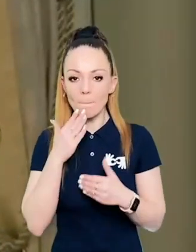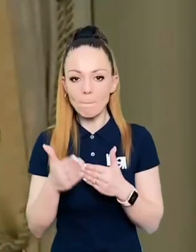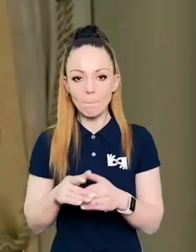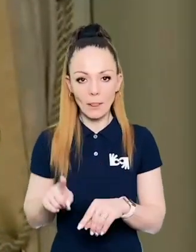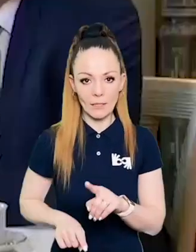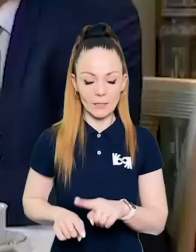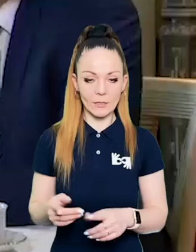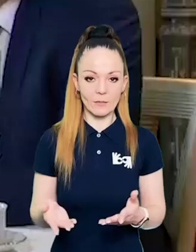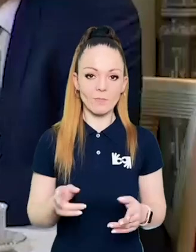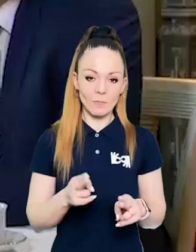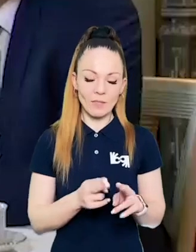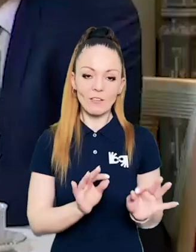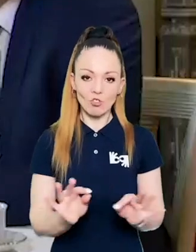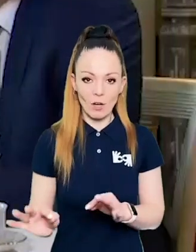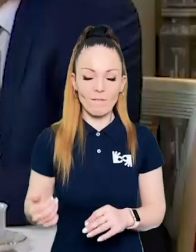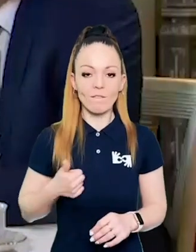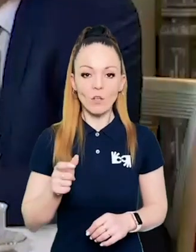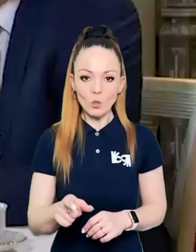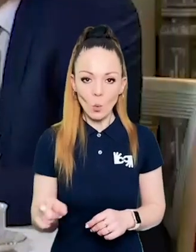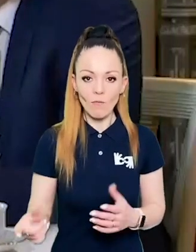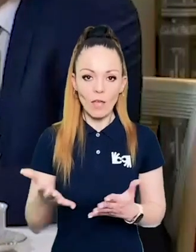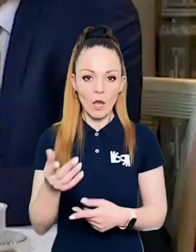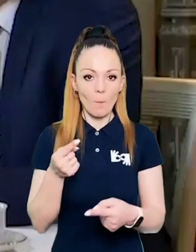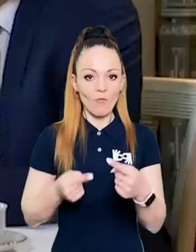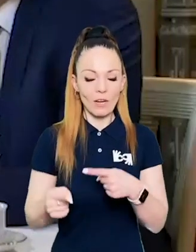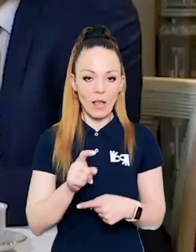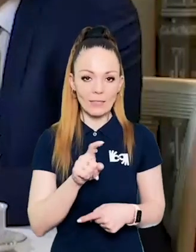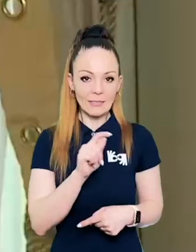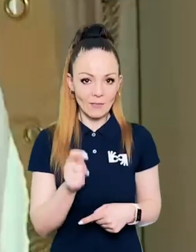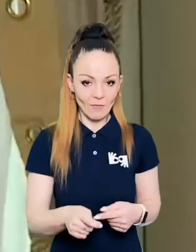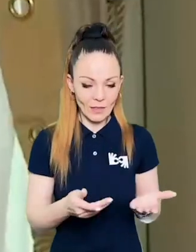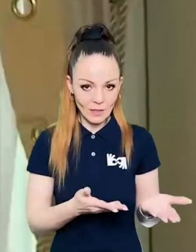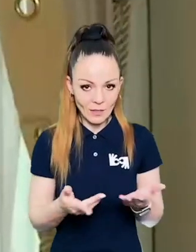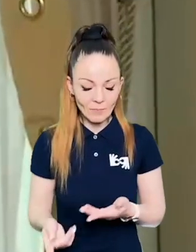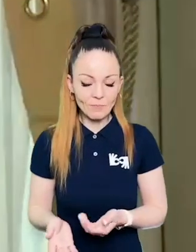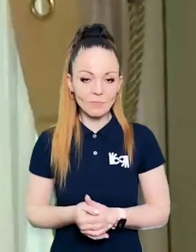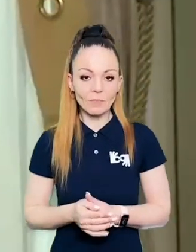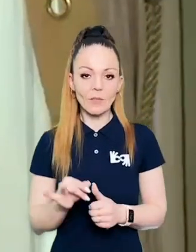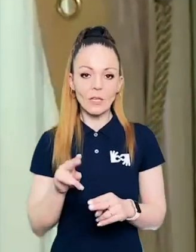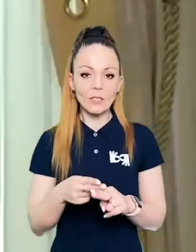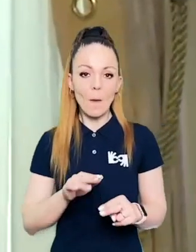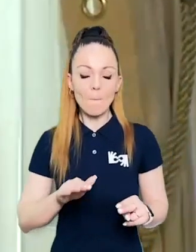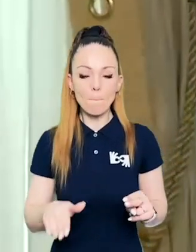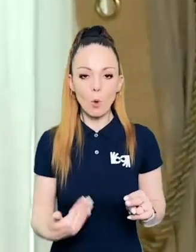втратили близьких. І це, а вже ж військові, які повертаються з війни. І це